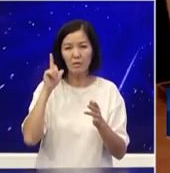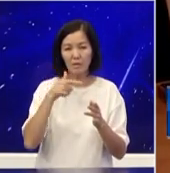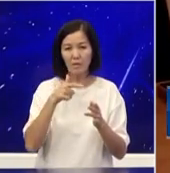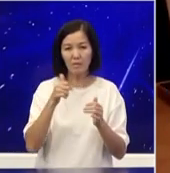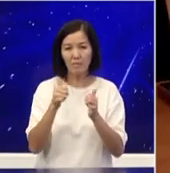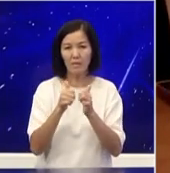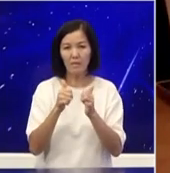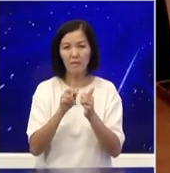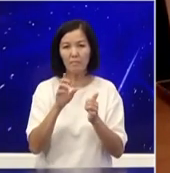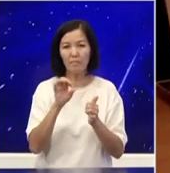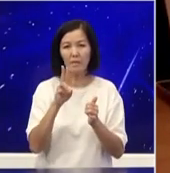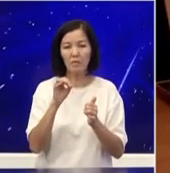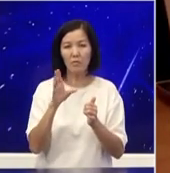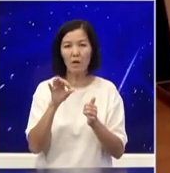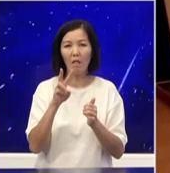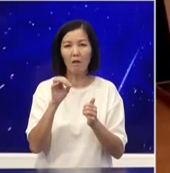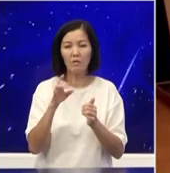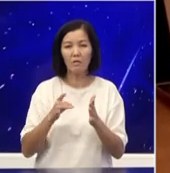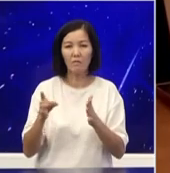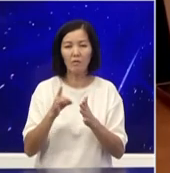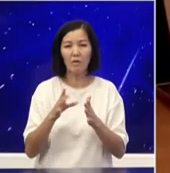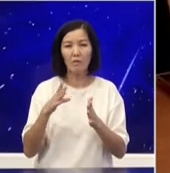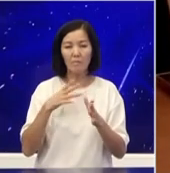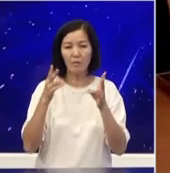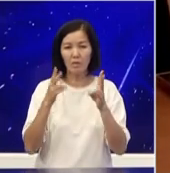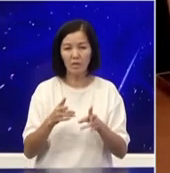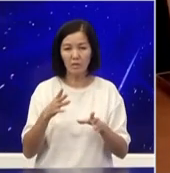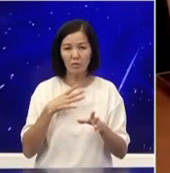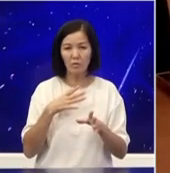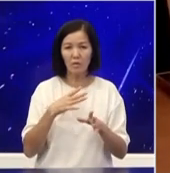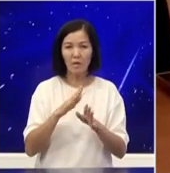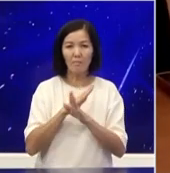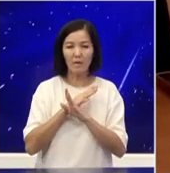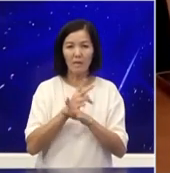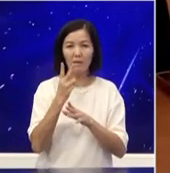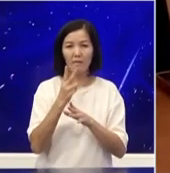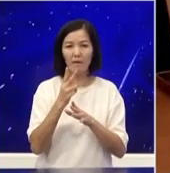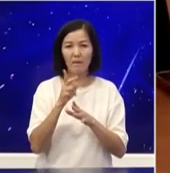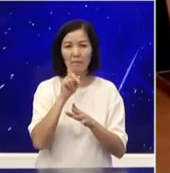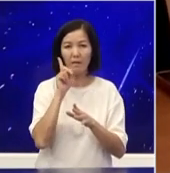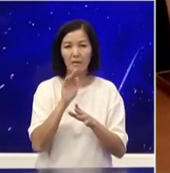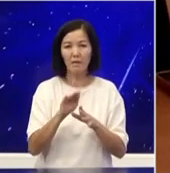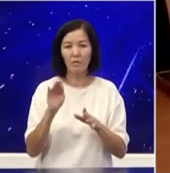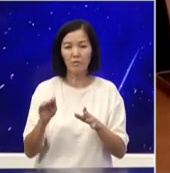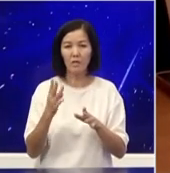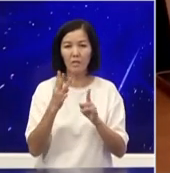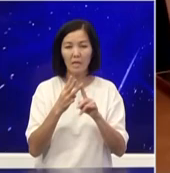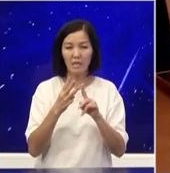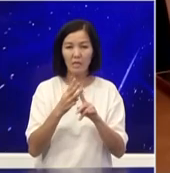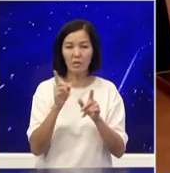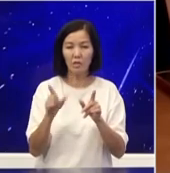вблизи села Бесколь Алакольского района произошел несчастный случай. Погибли на месте 2 молодых людей. 3-й